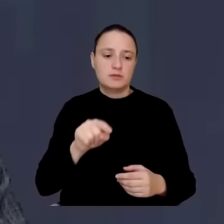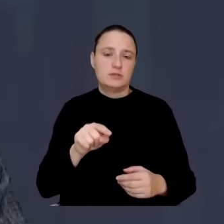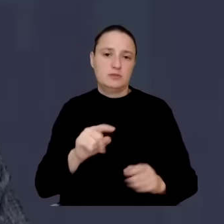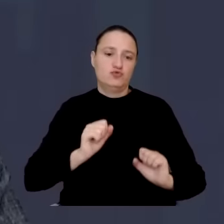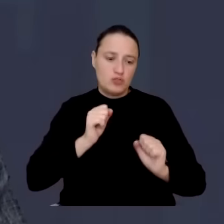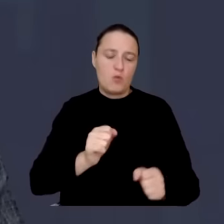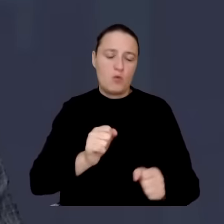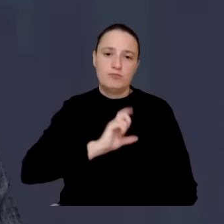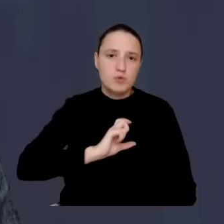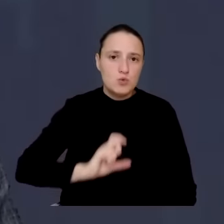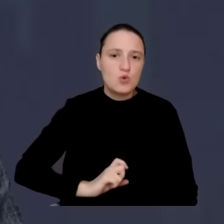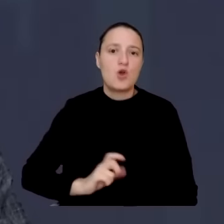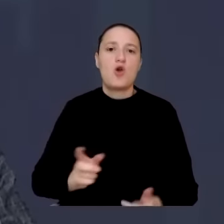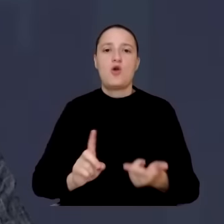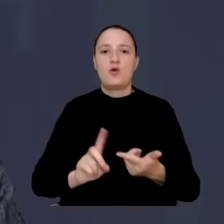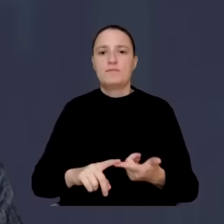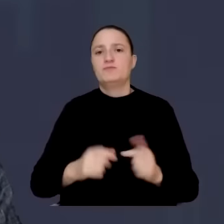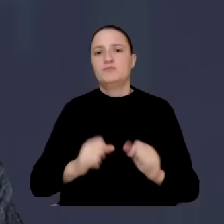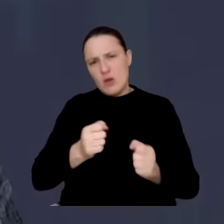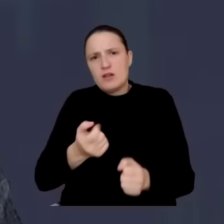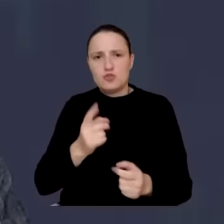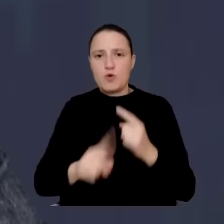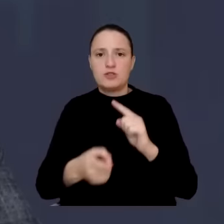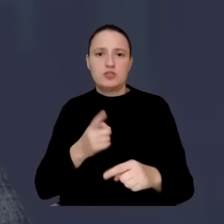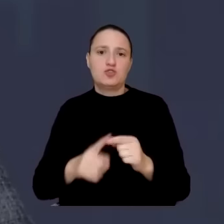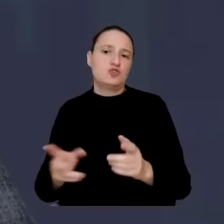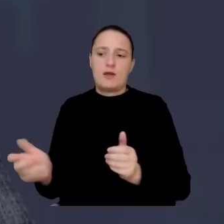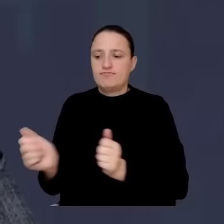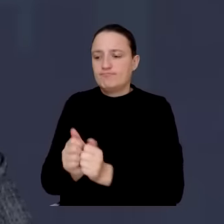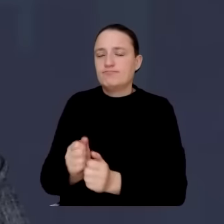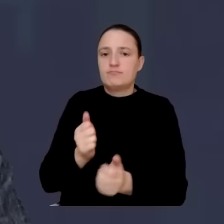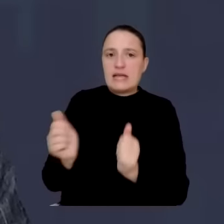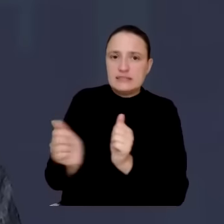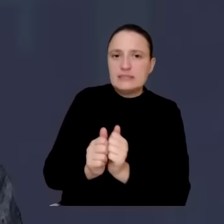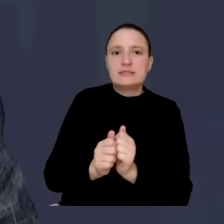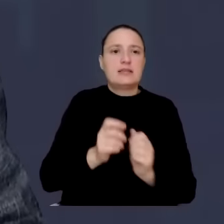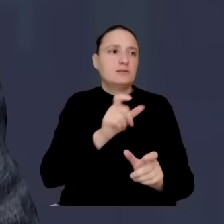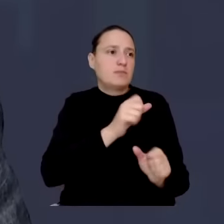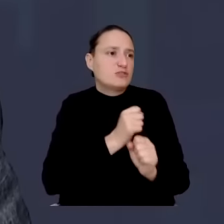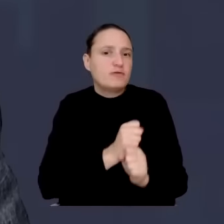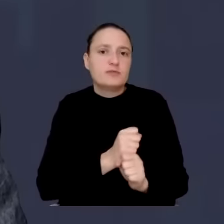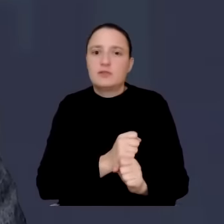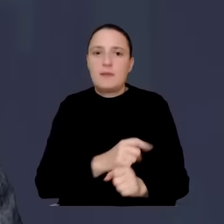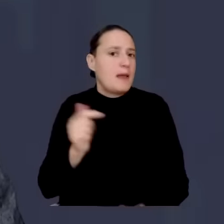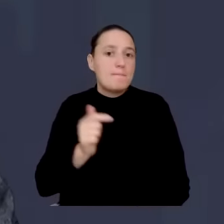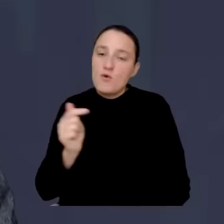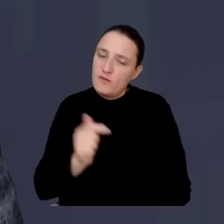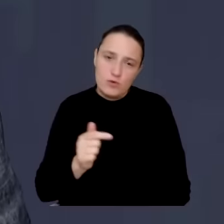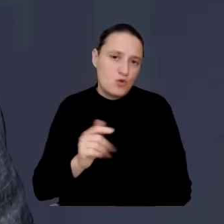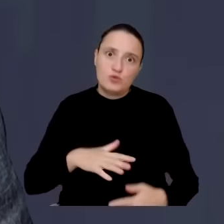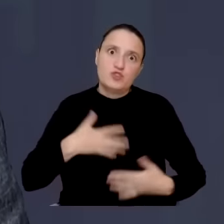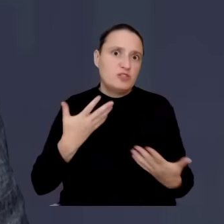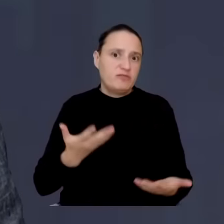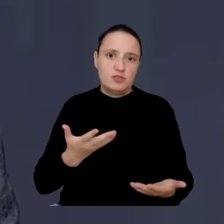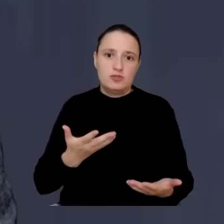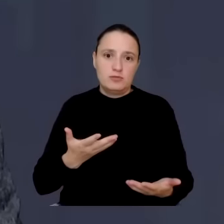prowadzenie swojej działalności politycznej zatrudnienie pracownika asystenta to nie powinno nie powinno budzić kontrowersji do